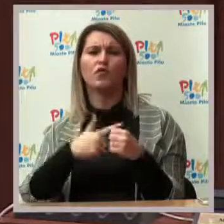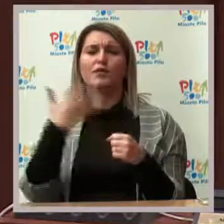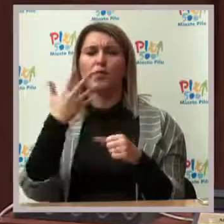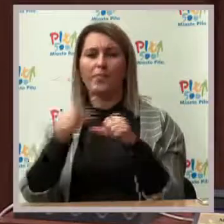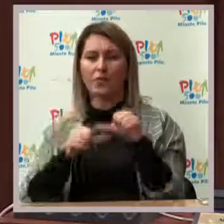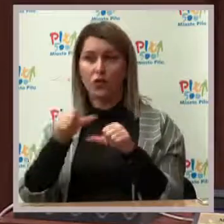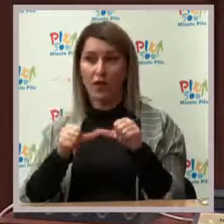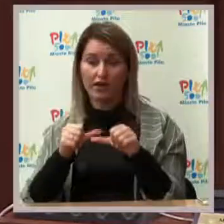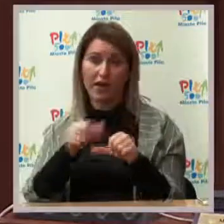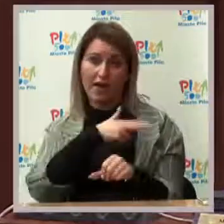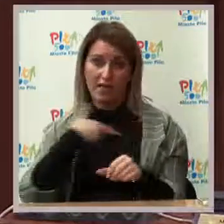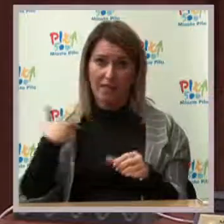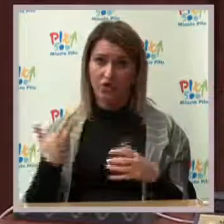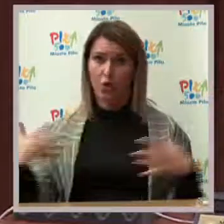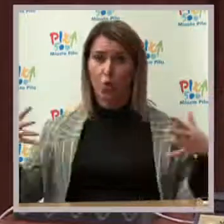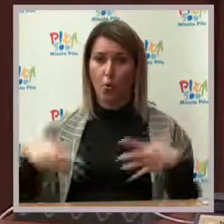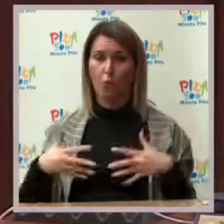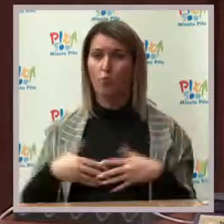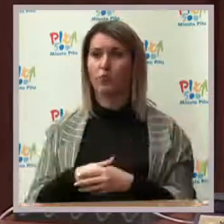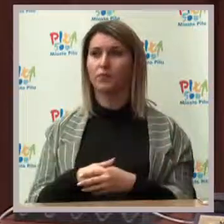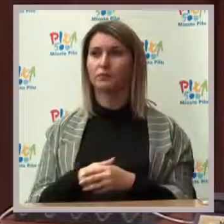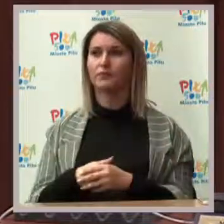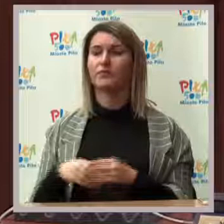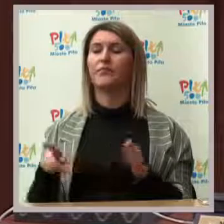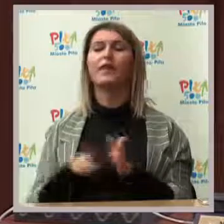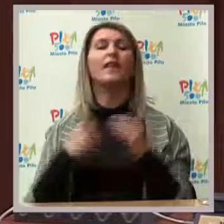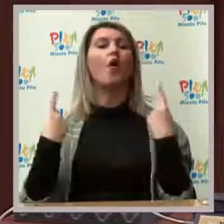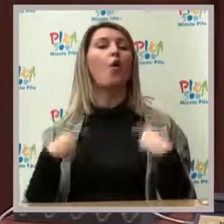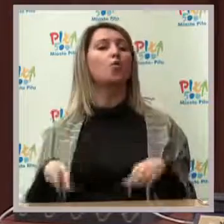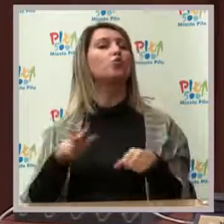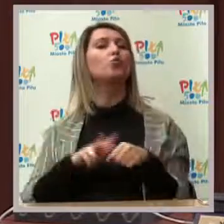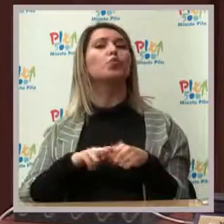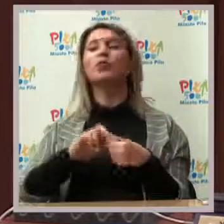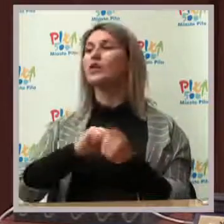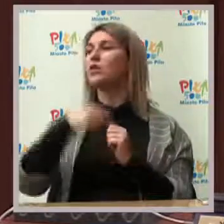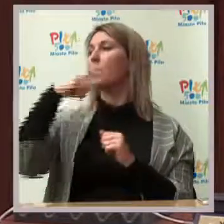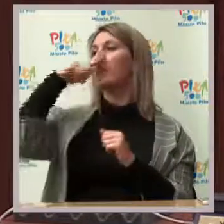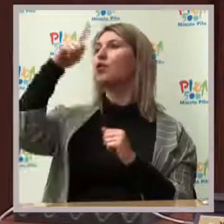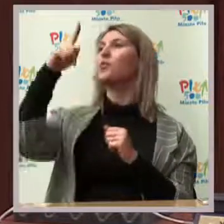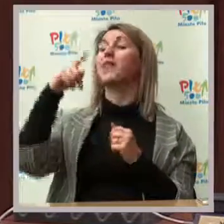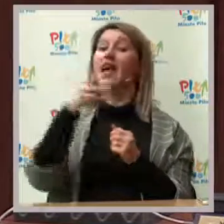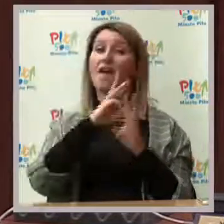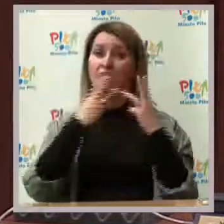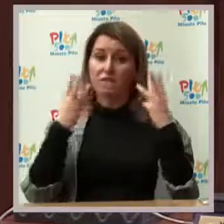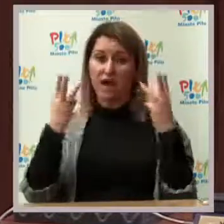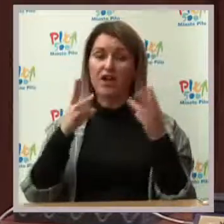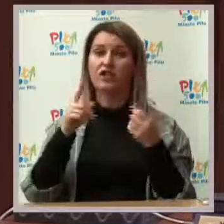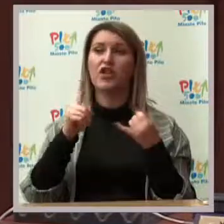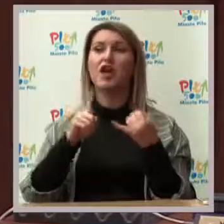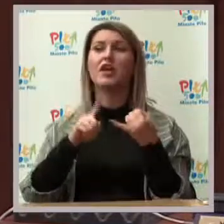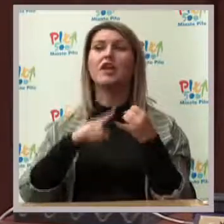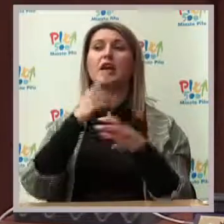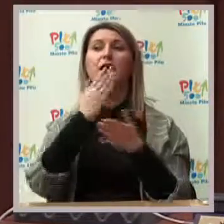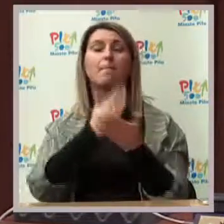25-lecia naszego klubu, przeznaczony dla osób, które w sposób szczególny pomagają i zasługują na